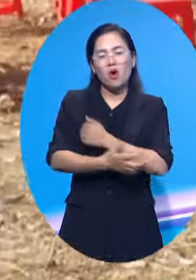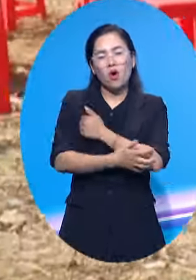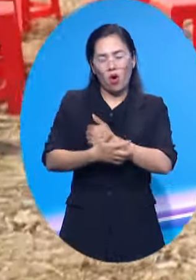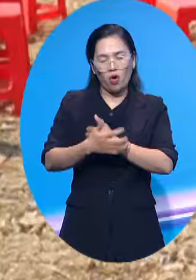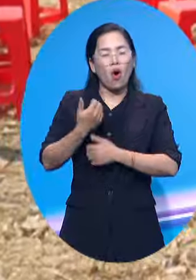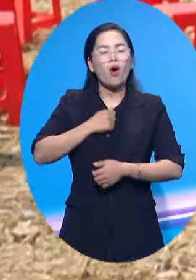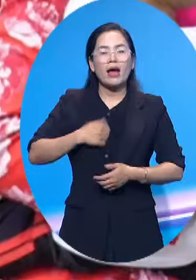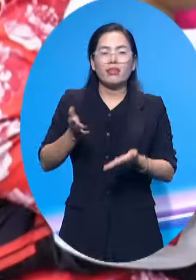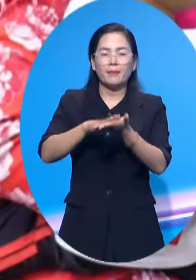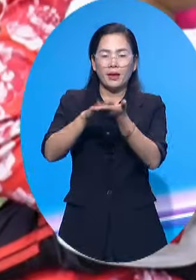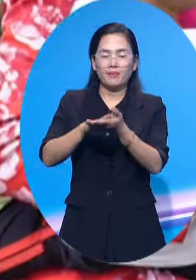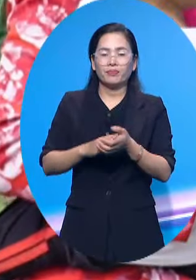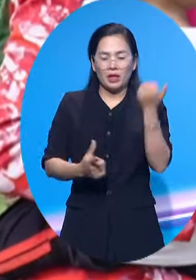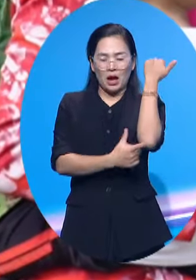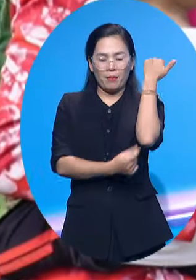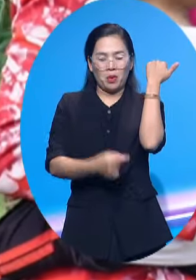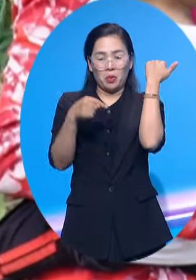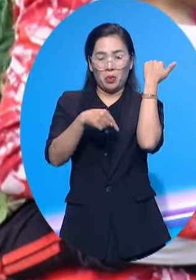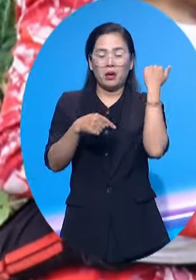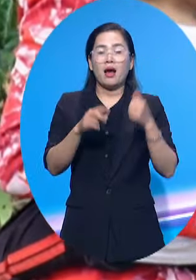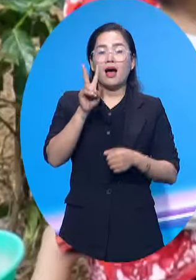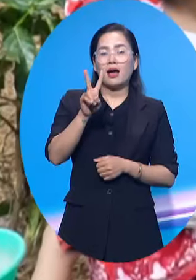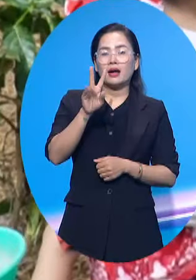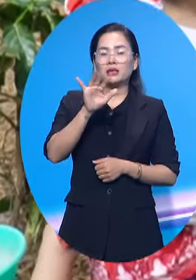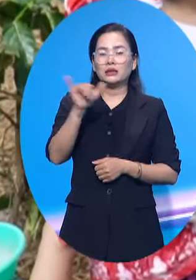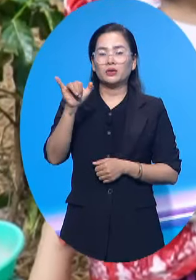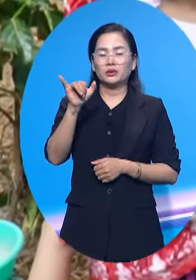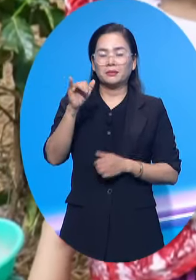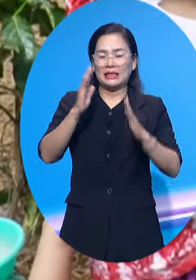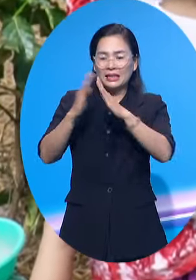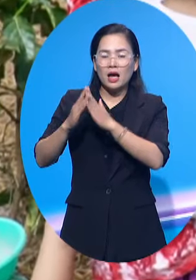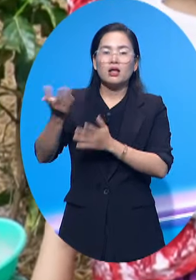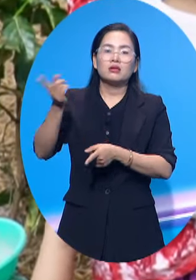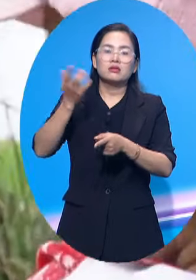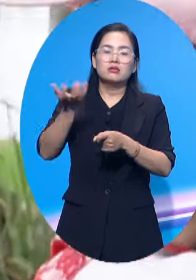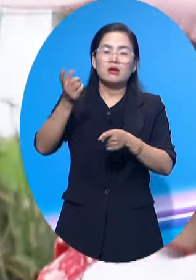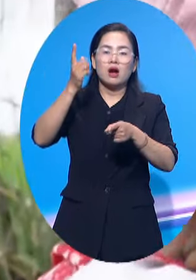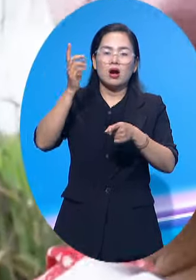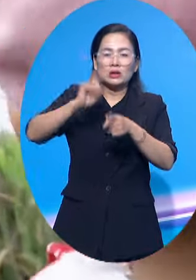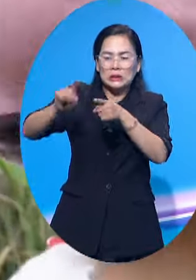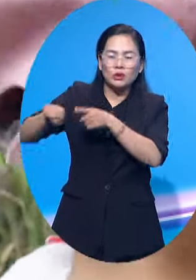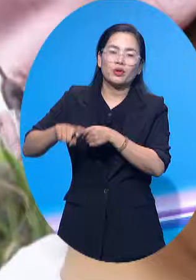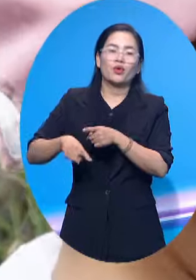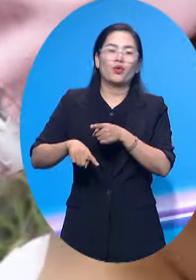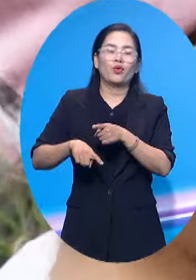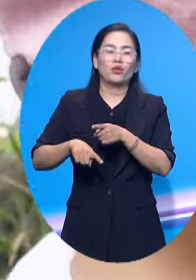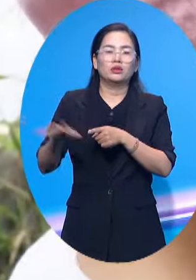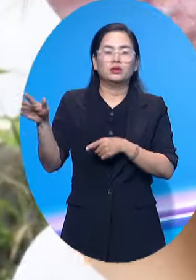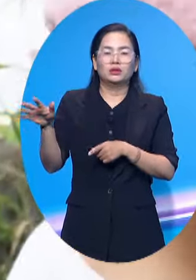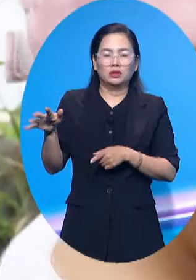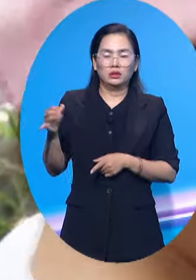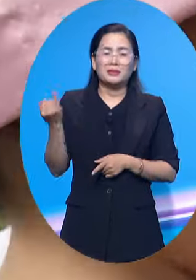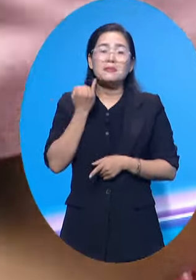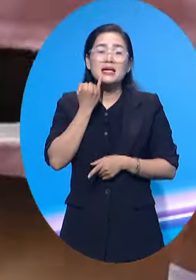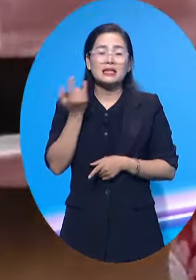Theo thống kê, toàn tỉnh Cà Mau hiện có hơn 2.600 hộ bị thiếu nước ngọt hoặc không chủ động được nguồn nước sinh hoạt do hạn hán, trong đó có